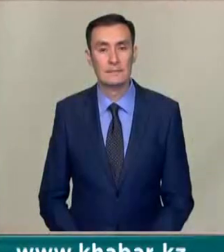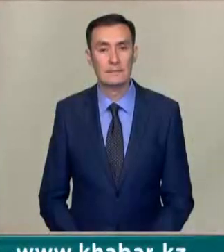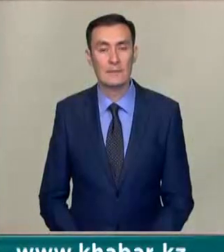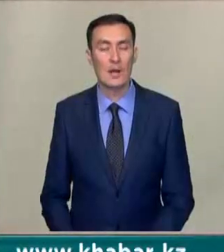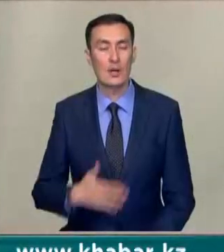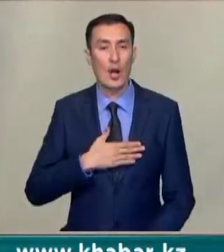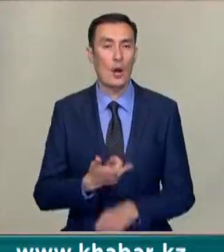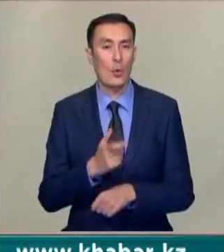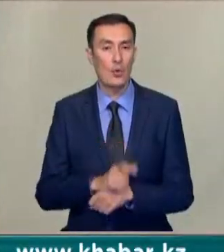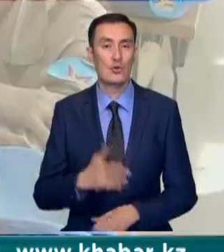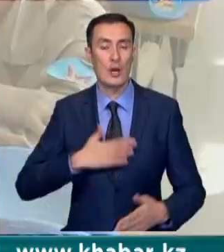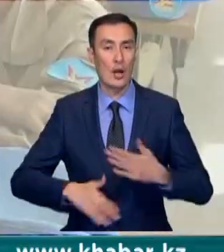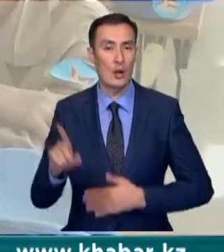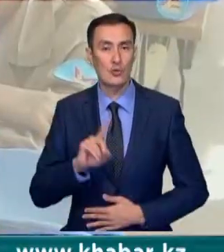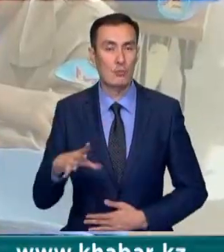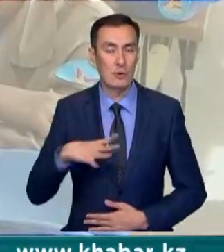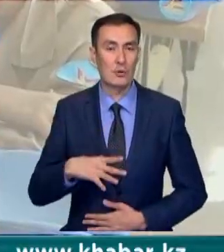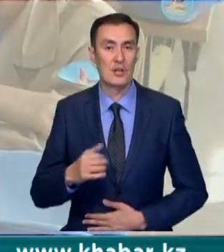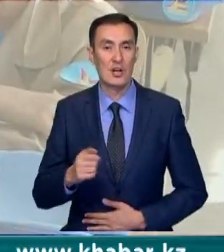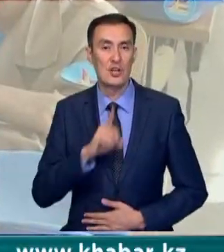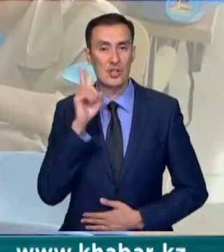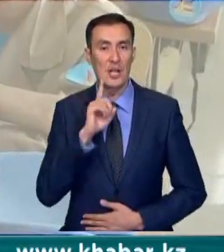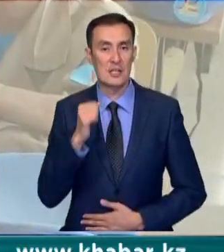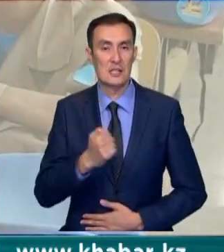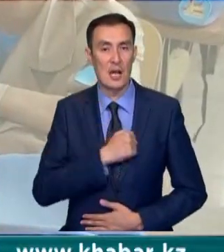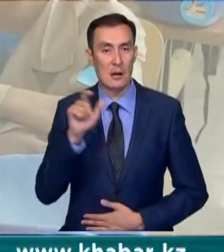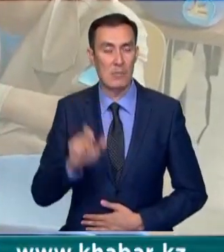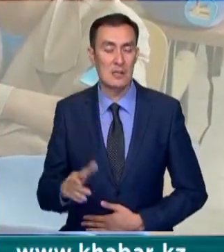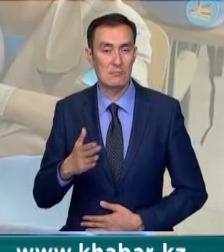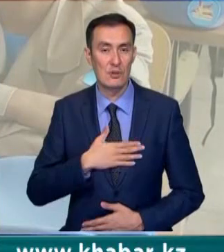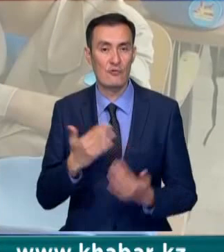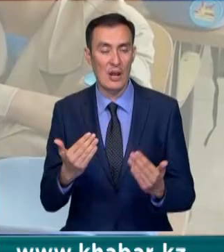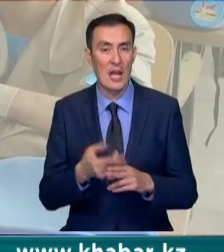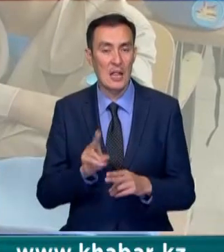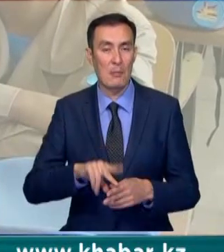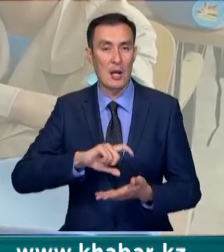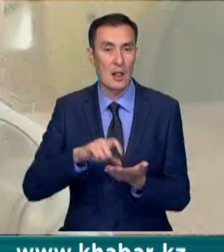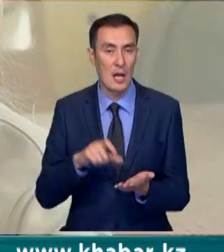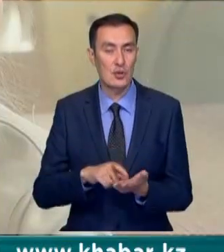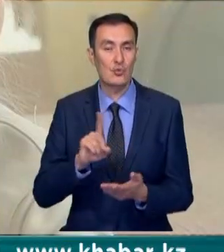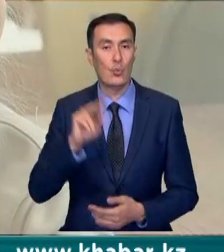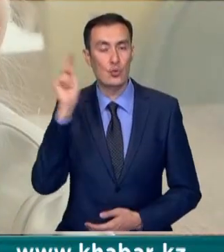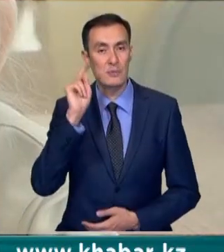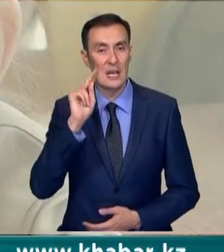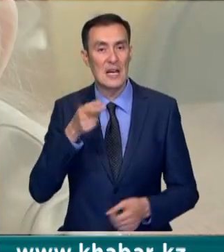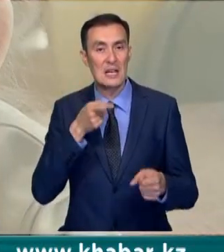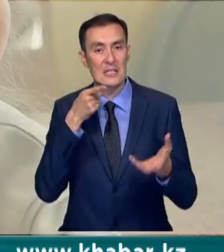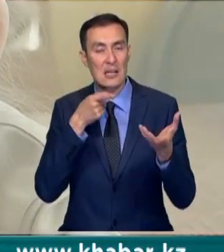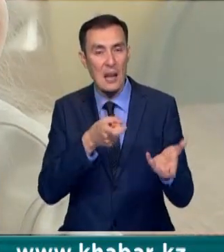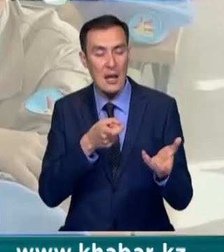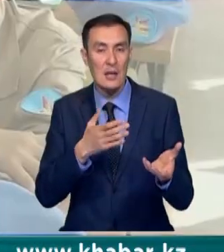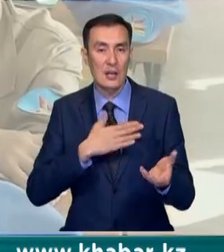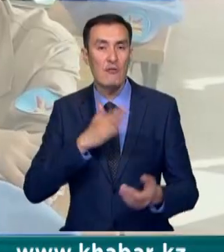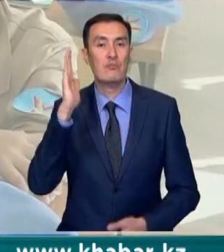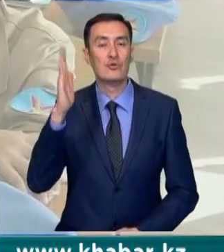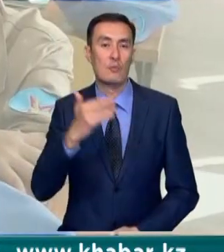Я очень рад, что стал «ЖАЗ-Сарбазом». Мы в этом классе учимся стрелять из автомата. Я в